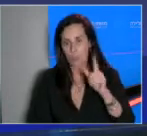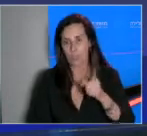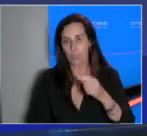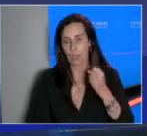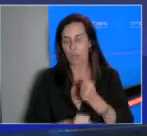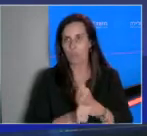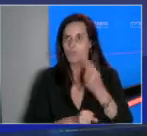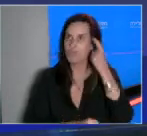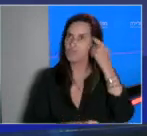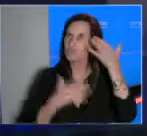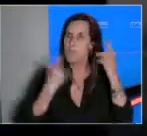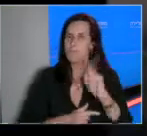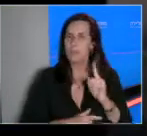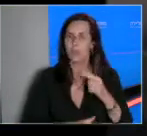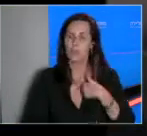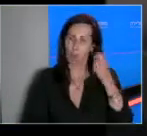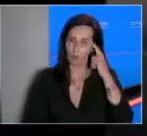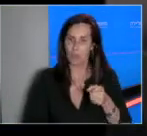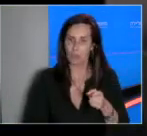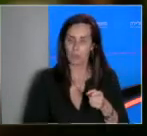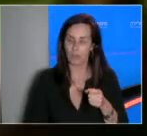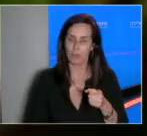לעשות ספקולציות, אני מניחה